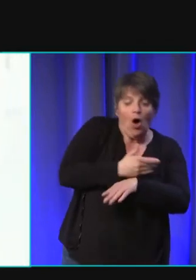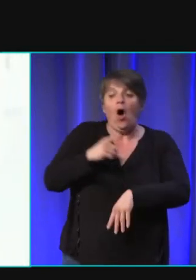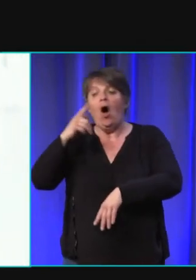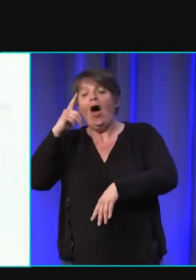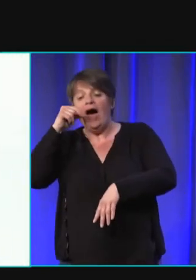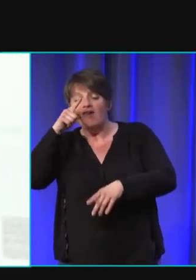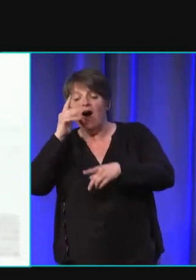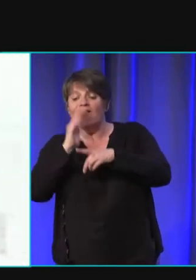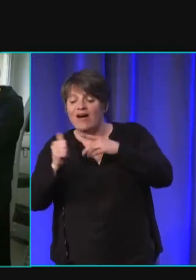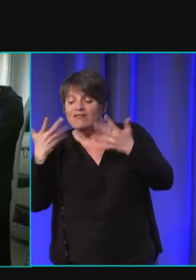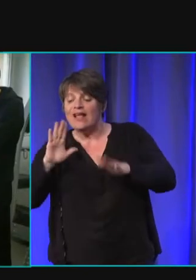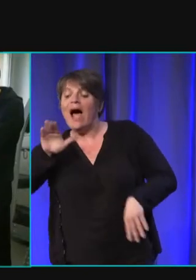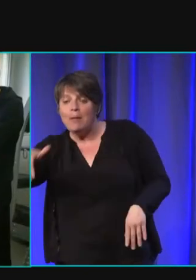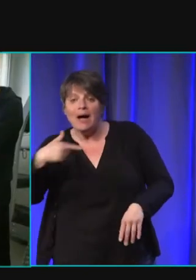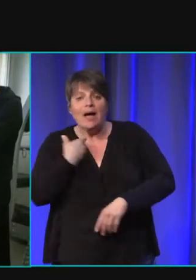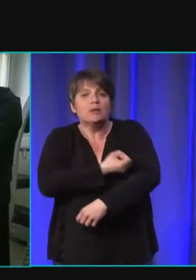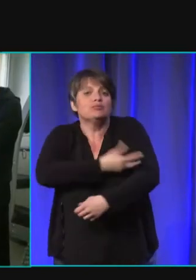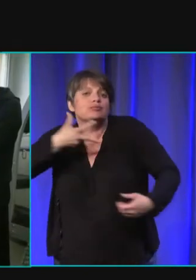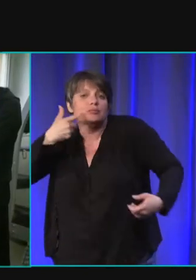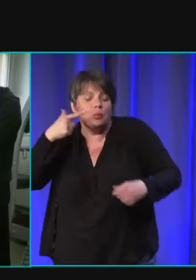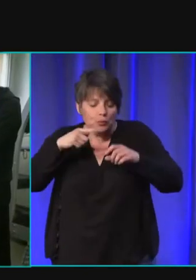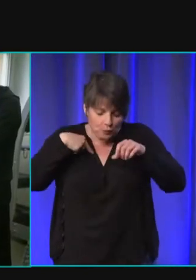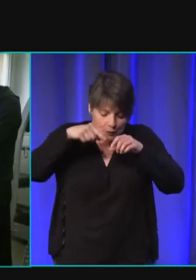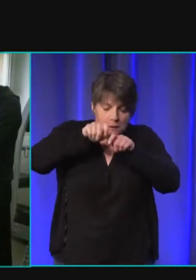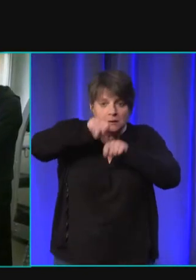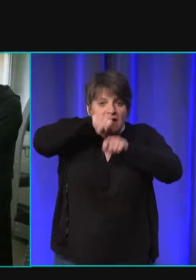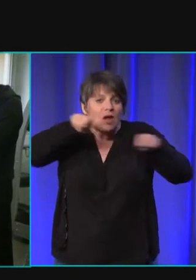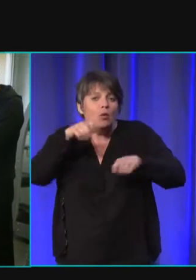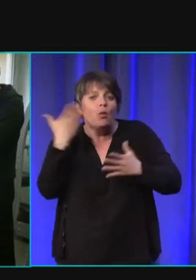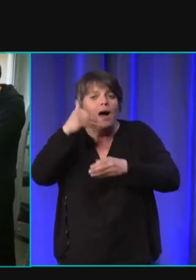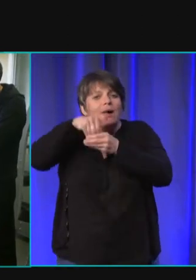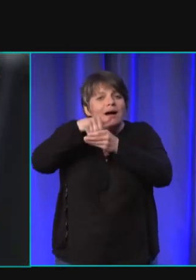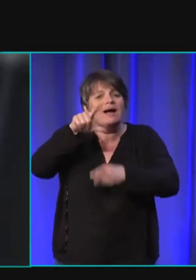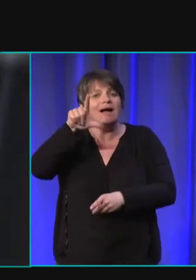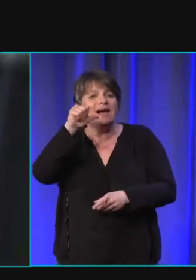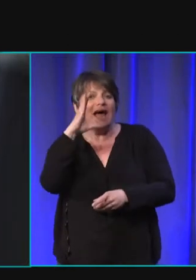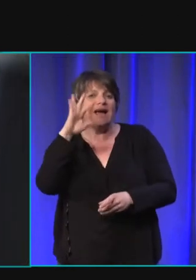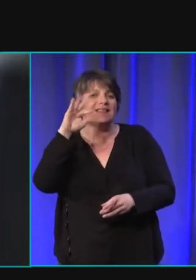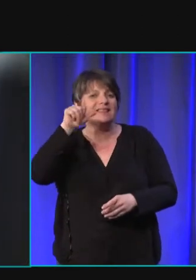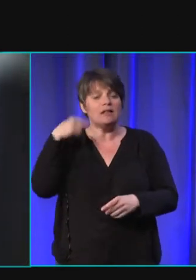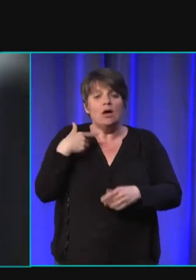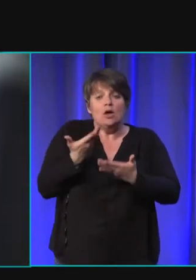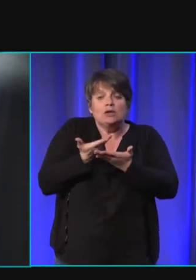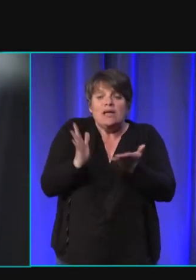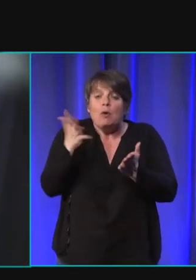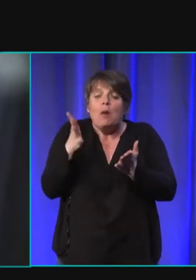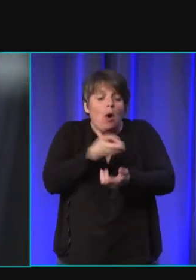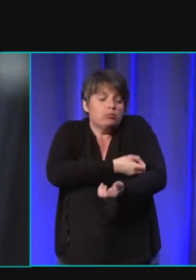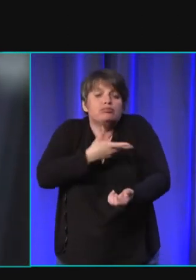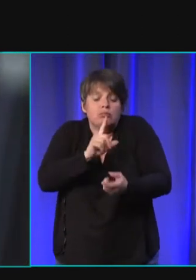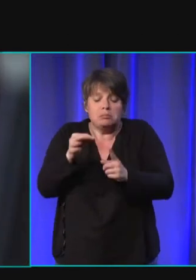mal, Hugo? Non, ça fait pas mal. Il suffit pour cela de prélever une petite goutte de sang au bout du doigt. On est solidaires,